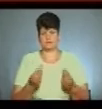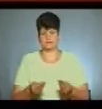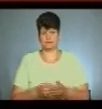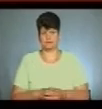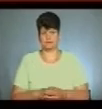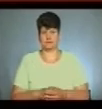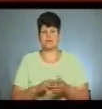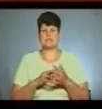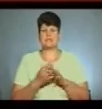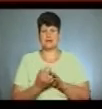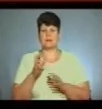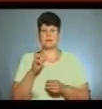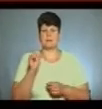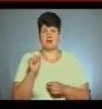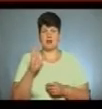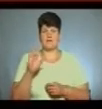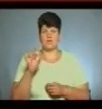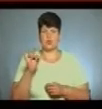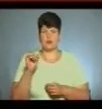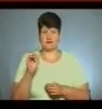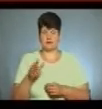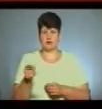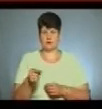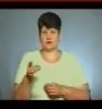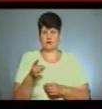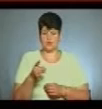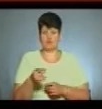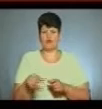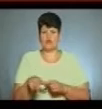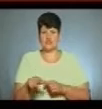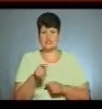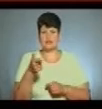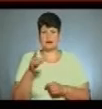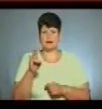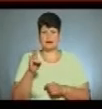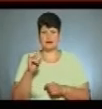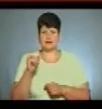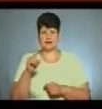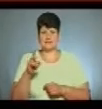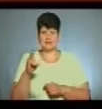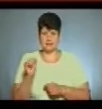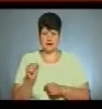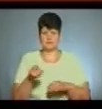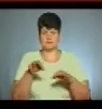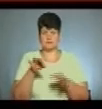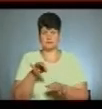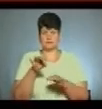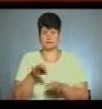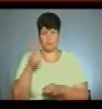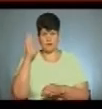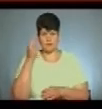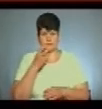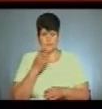У селі Баворів Тернопільського району в річці Гнізна застоюється вода, повідомив голова Великогаївської громади Олег Кохман. За його